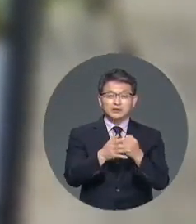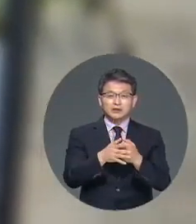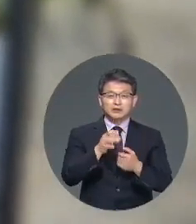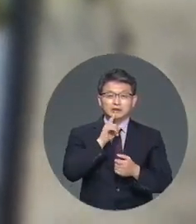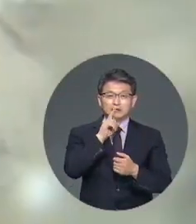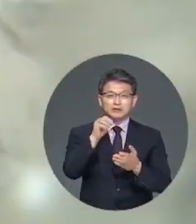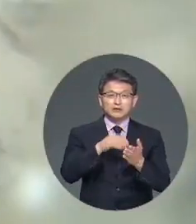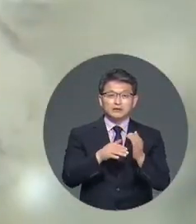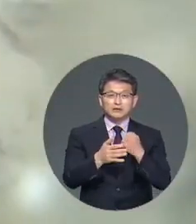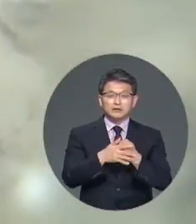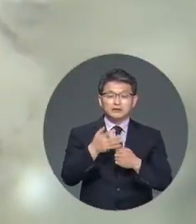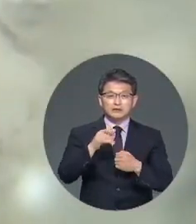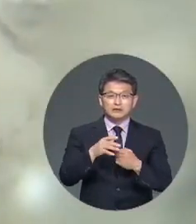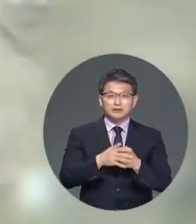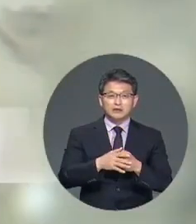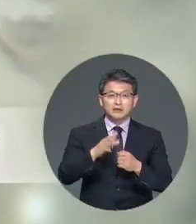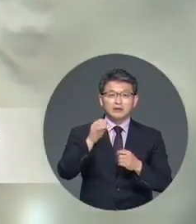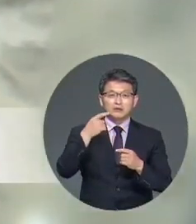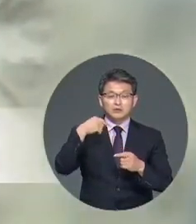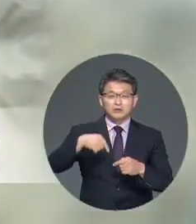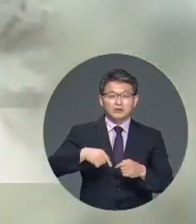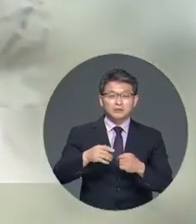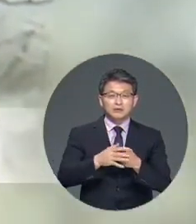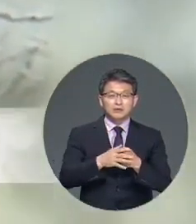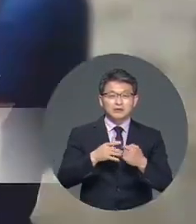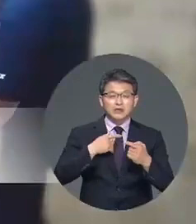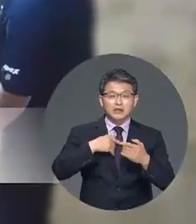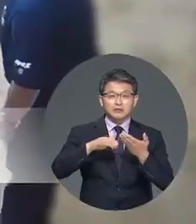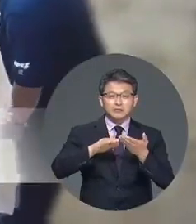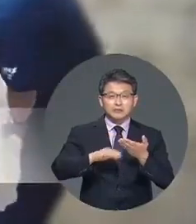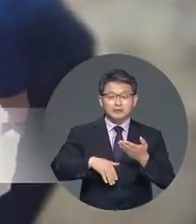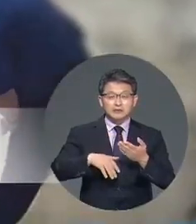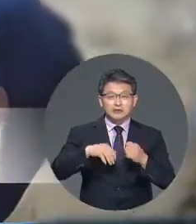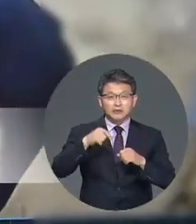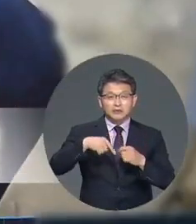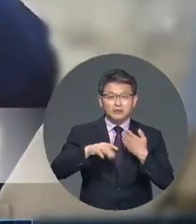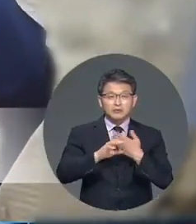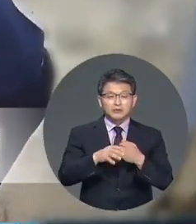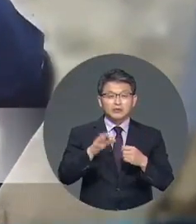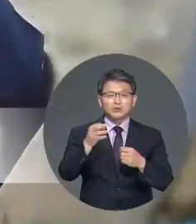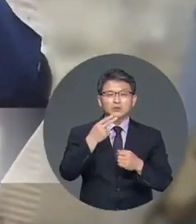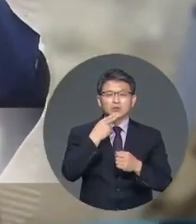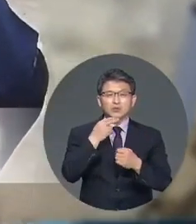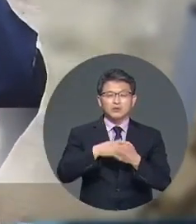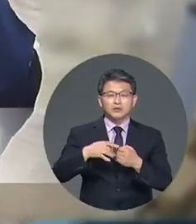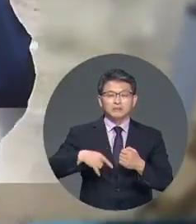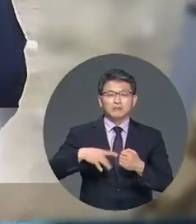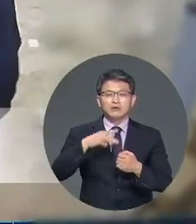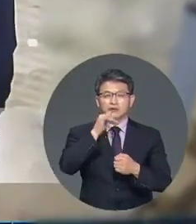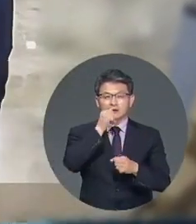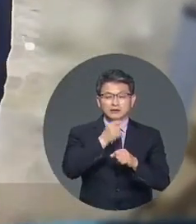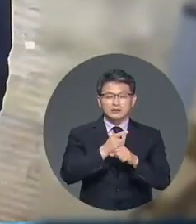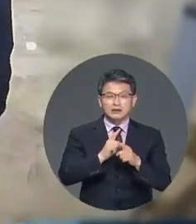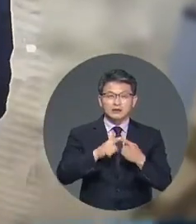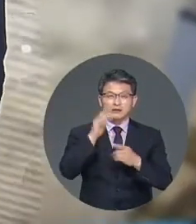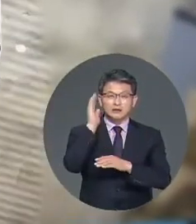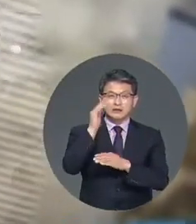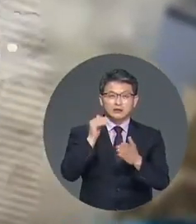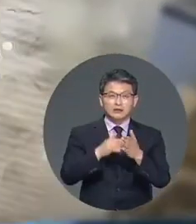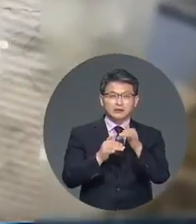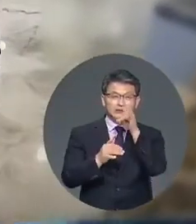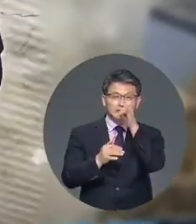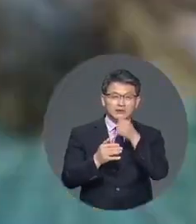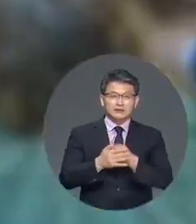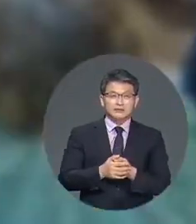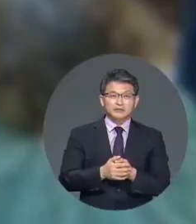건넸습니다 그러자 양희은은 손가락으로 자신의 아랫도리를 가리키며 내가 돈은 없고 이것밖에 없다라는 발언을